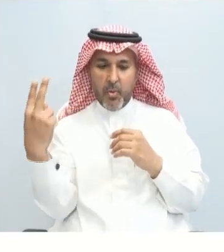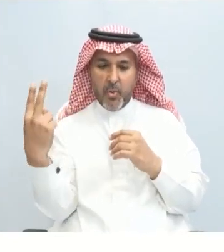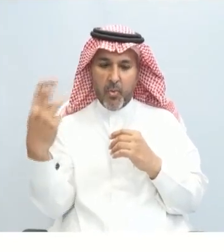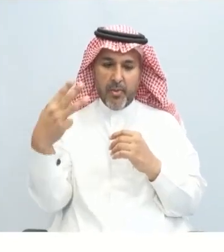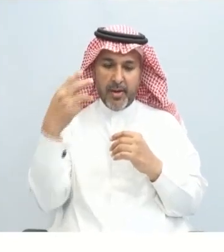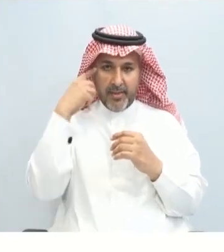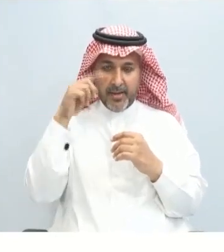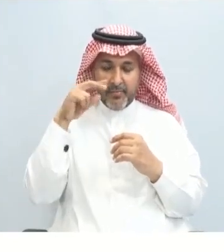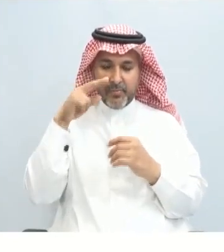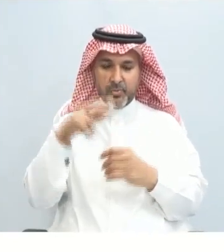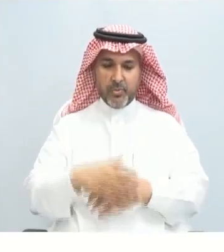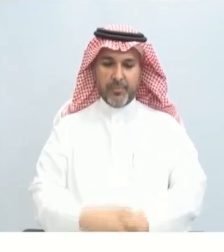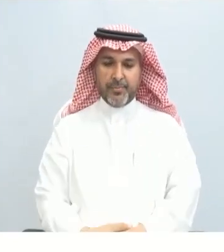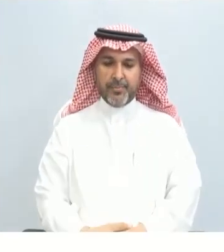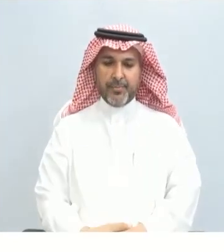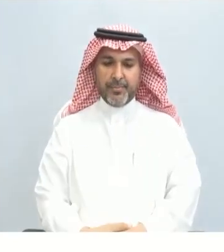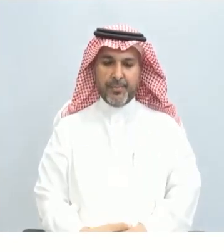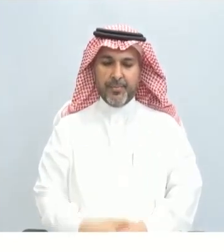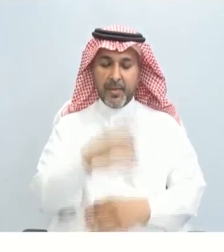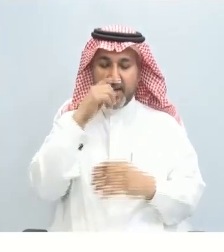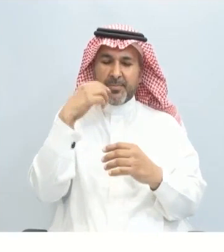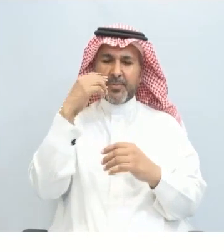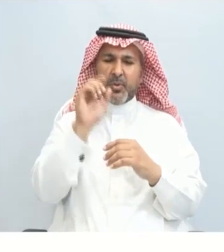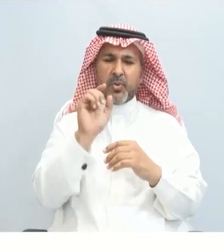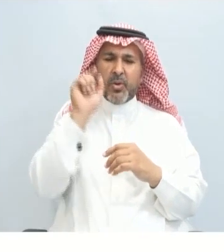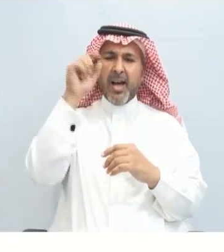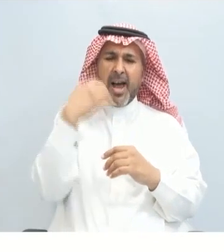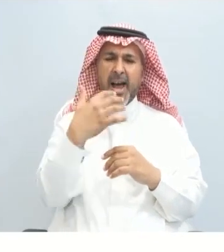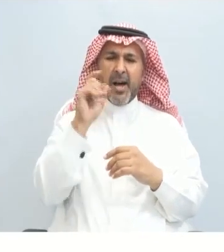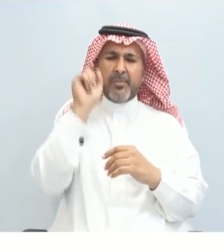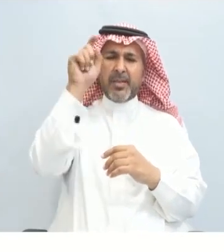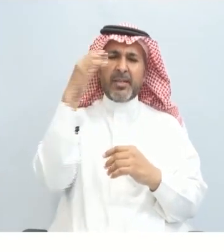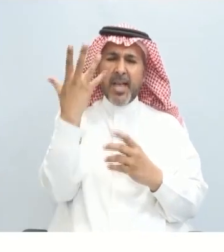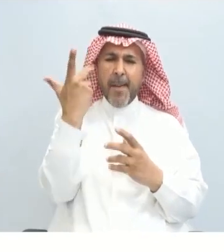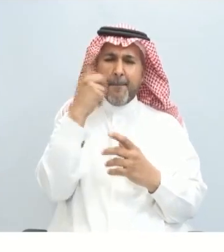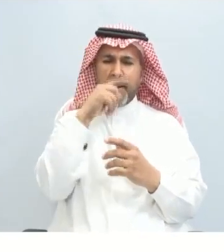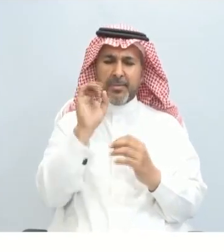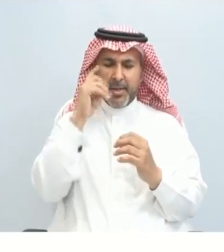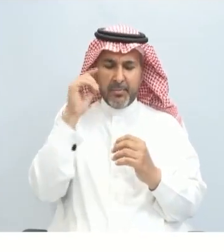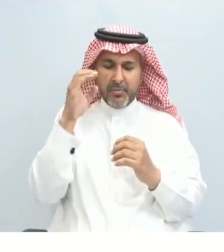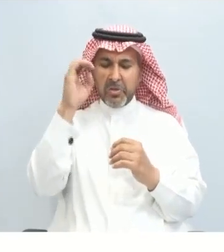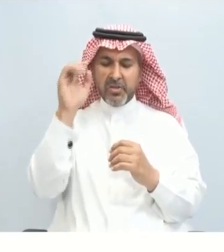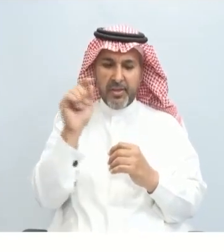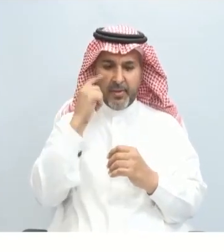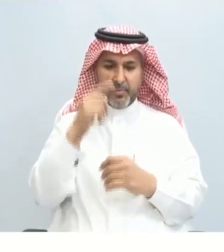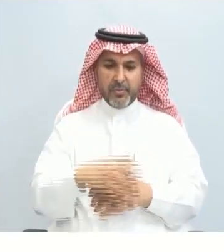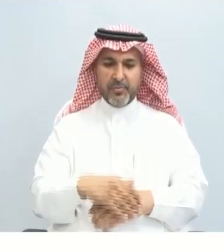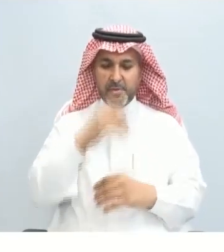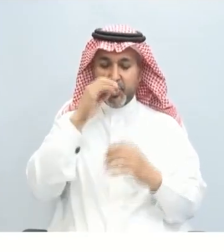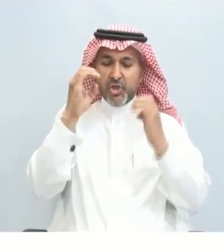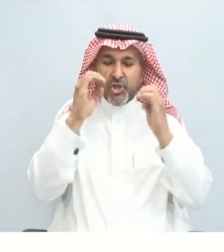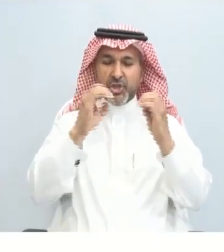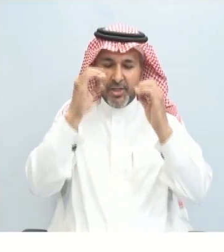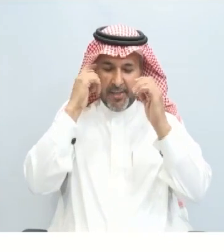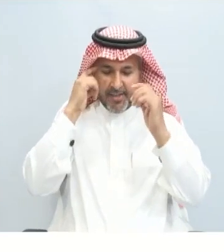نتخلص من الاس خم طبعا حناخد الجذر الخامس للطرفين وبالتالي الاكس اس خ بعد